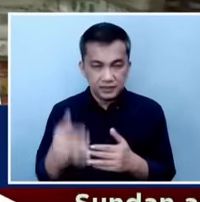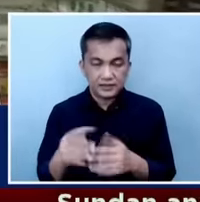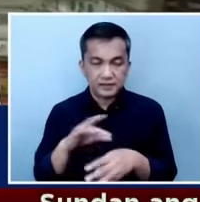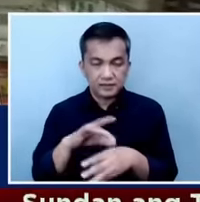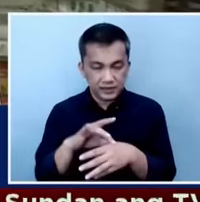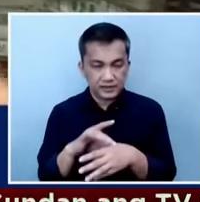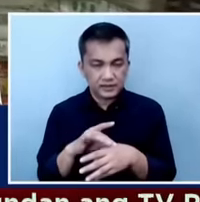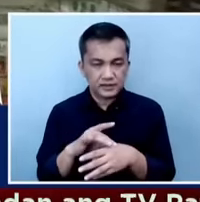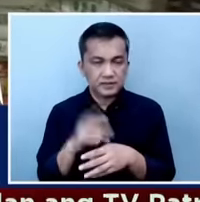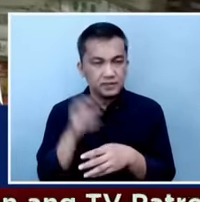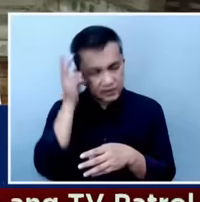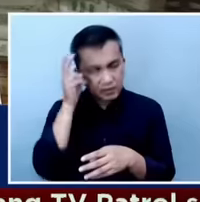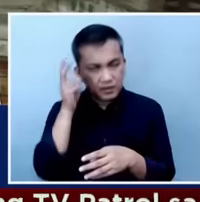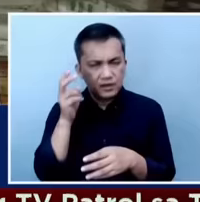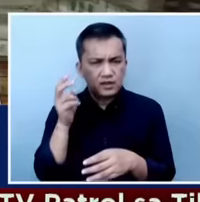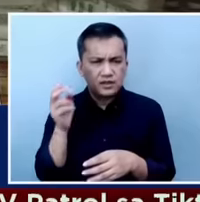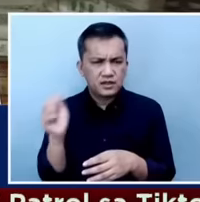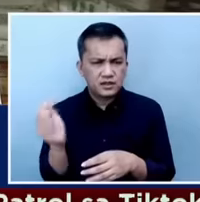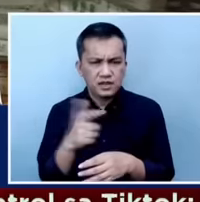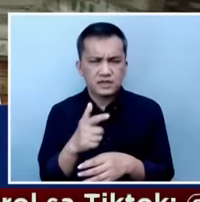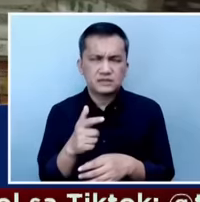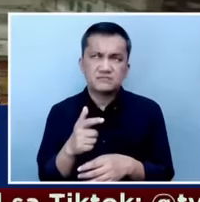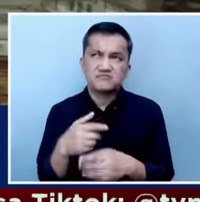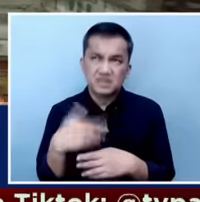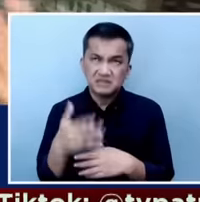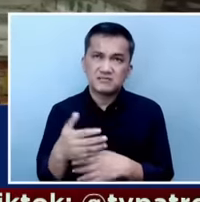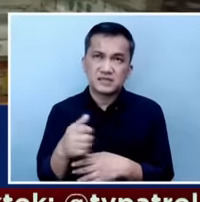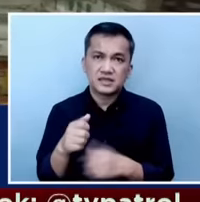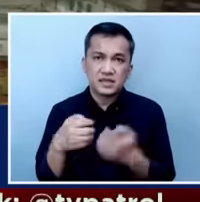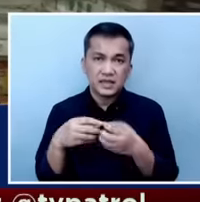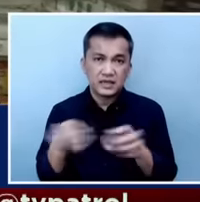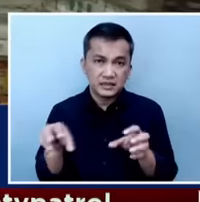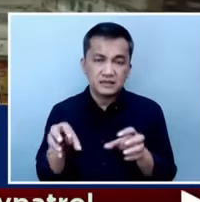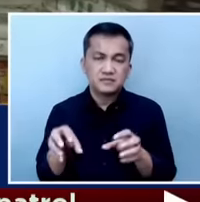then vegetable, halos lahat, then eggs,